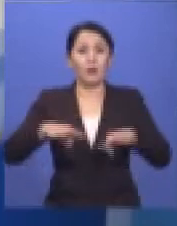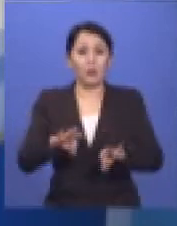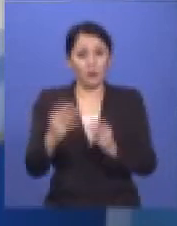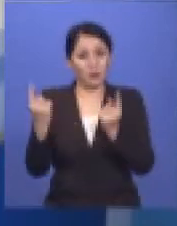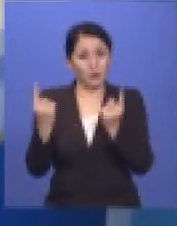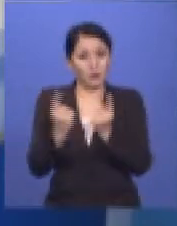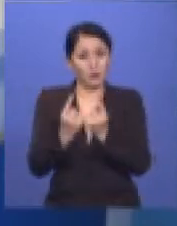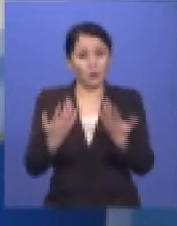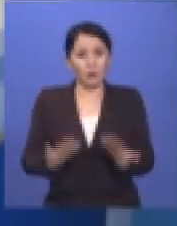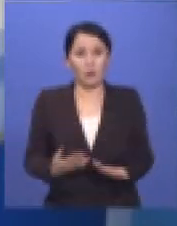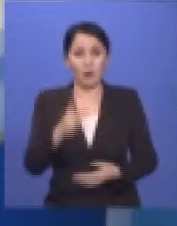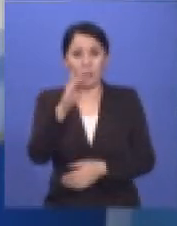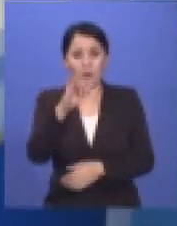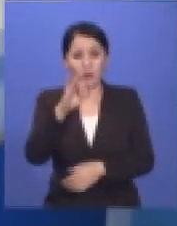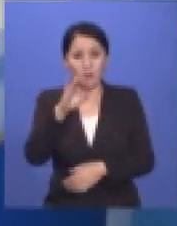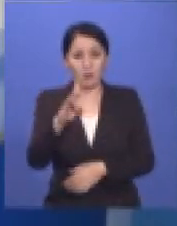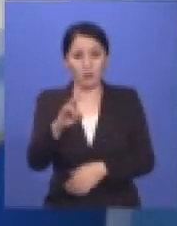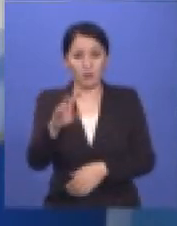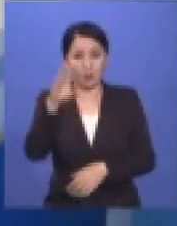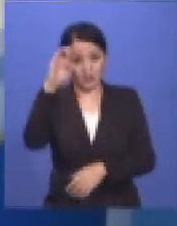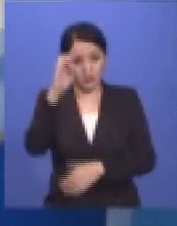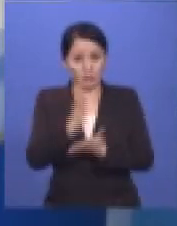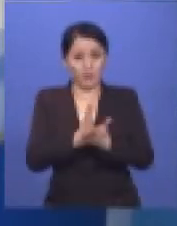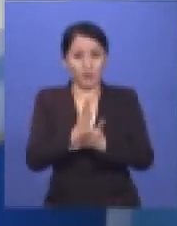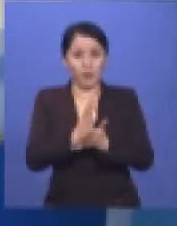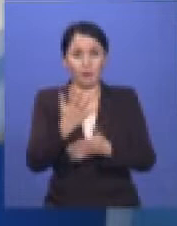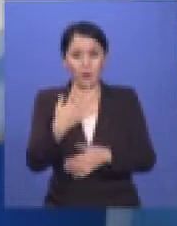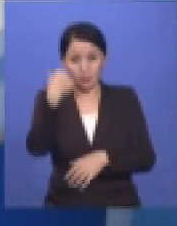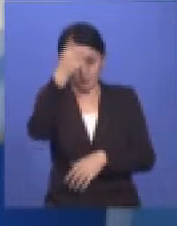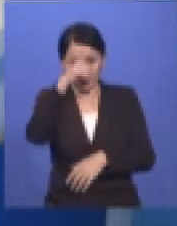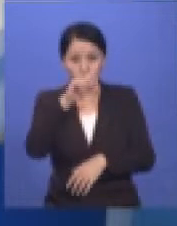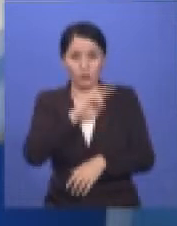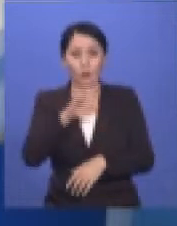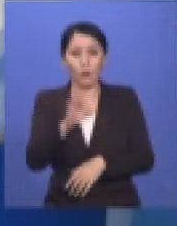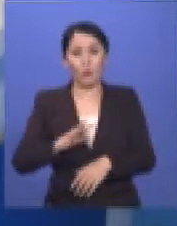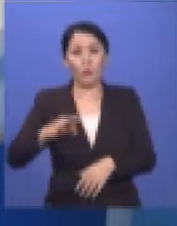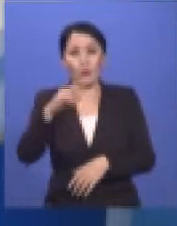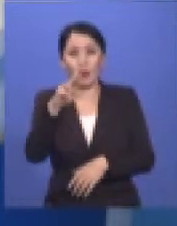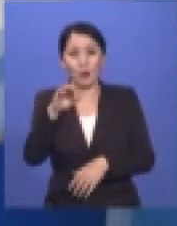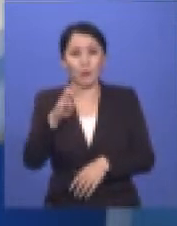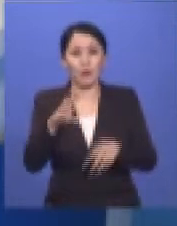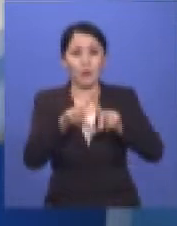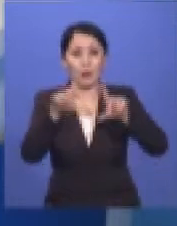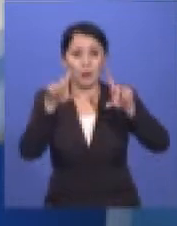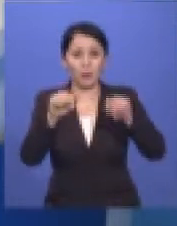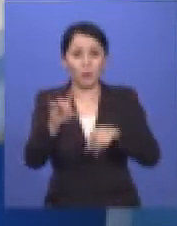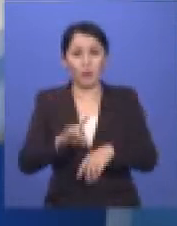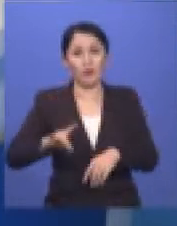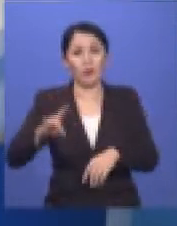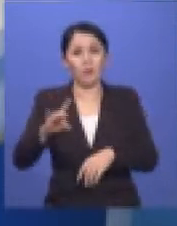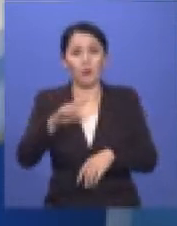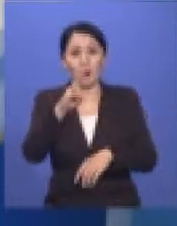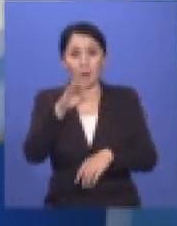Тәуелсіздіктің құрдасы өңір тұрғыны Дәурен Зейнуллиннің мемлекеттік қызметтегі еңбек өтілі 5 жыл. Ол облыстық әкімдік аппаратында